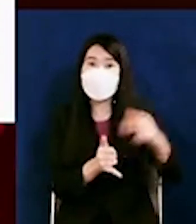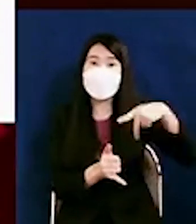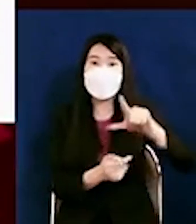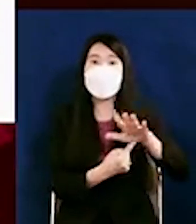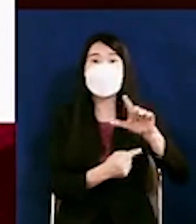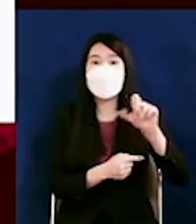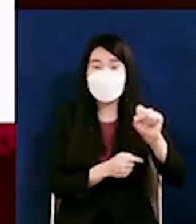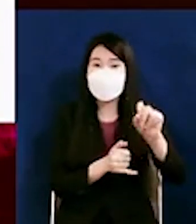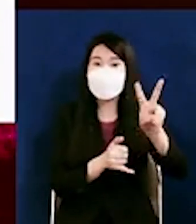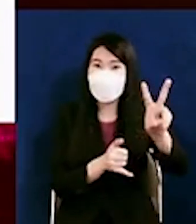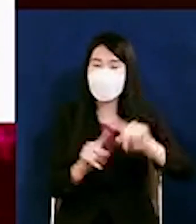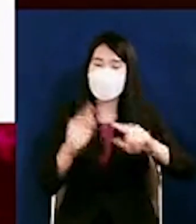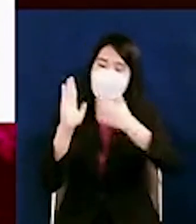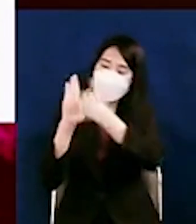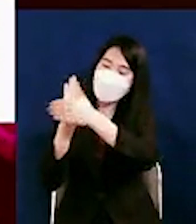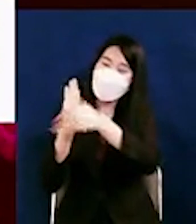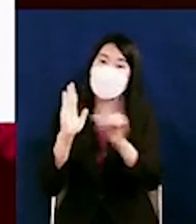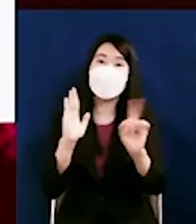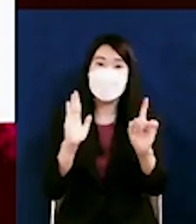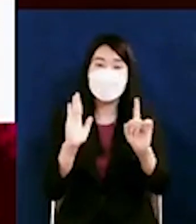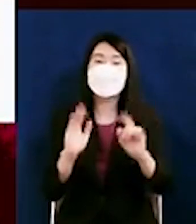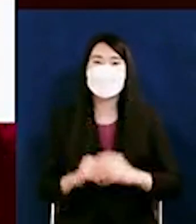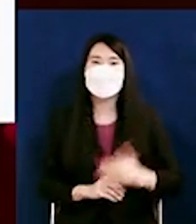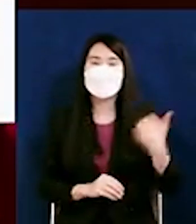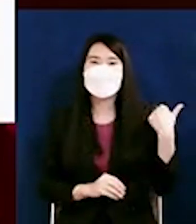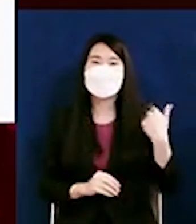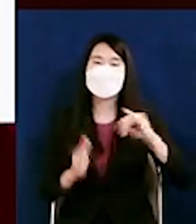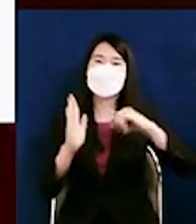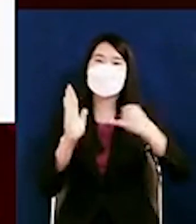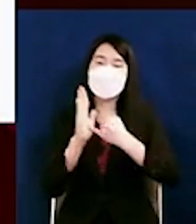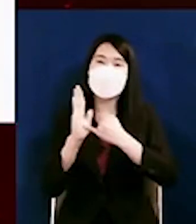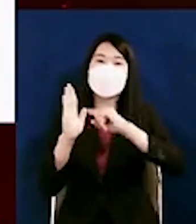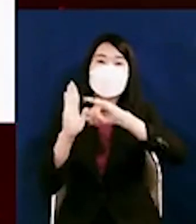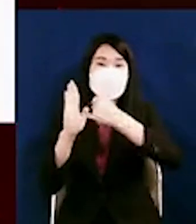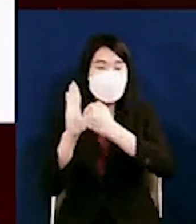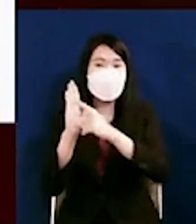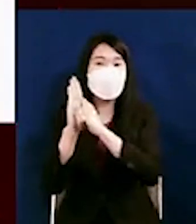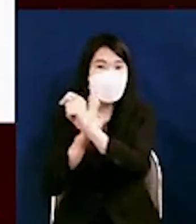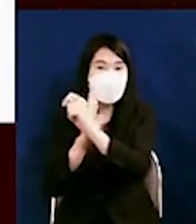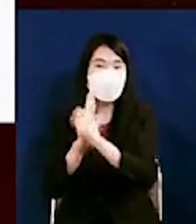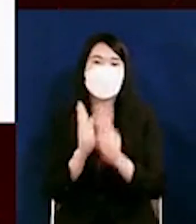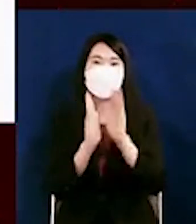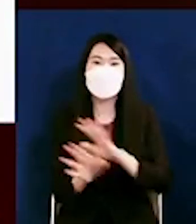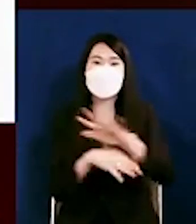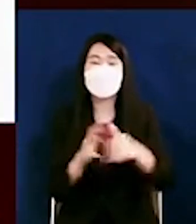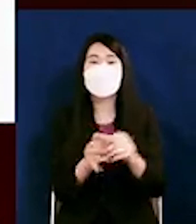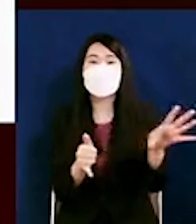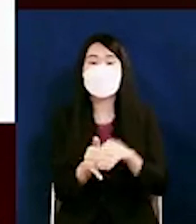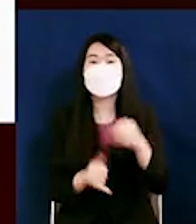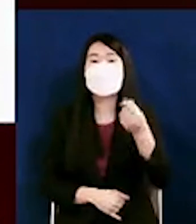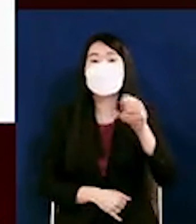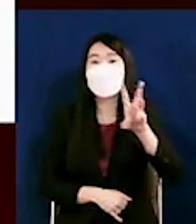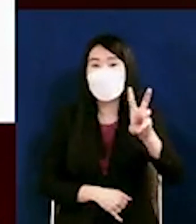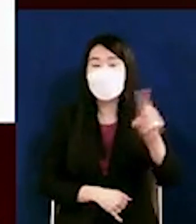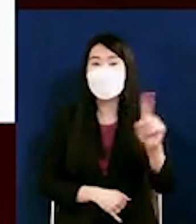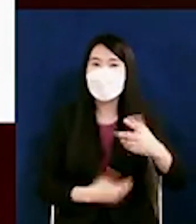ที่เป็นภาคตะวันออกเราก็พบว่าเราพบที่จันทบุรีและตราด16รายซึ่งอยู่ในล้งลำ